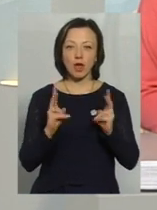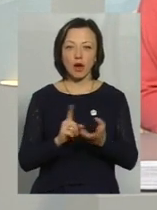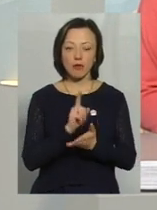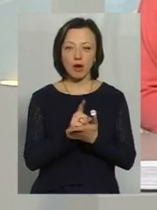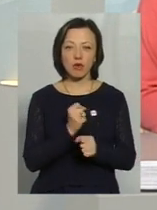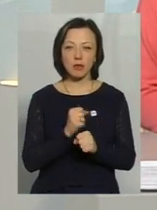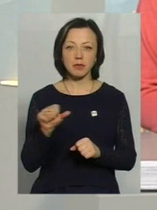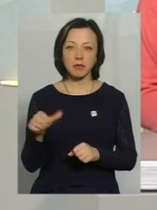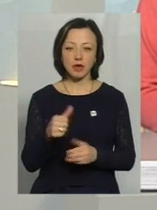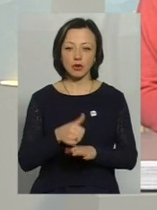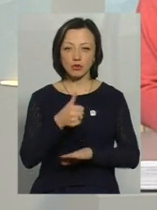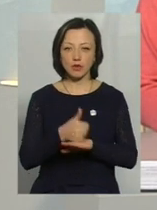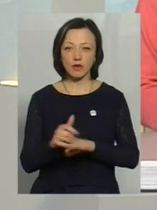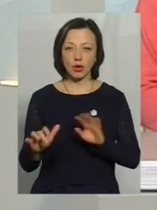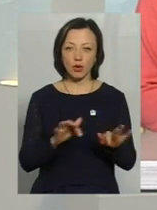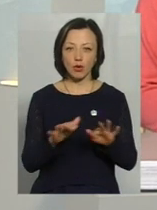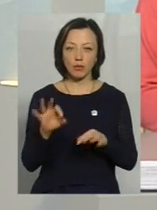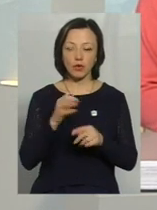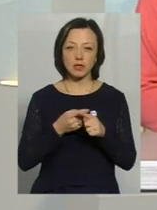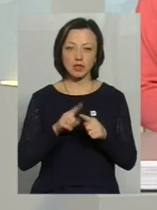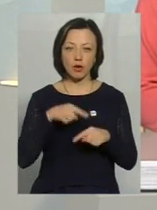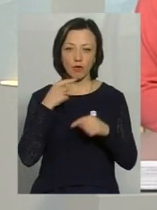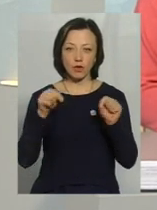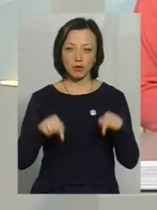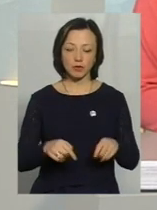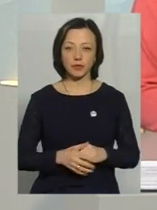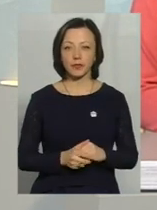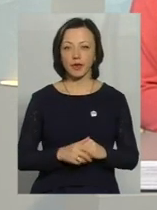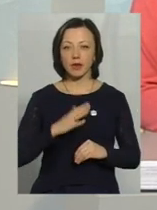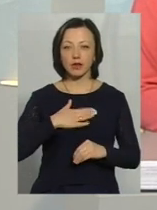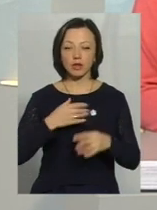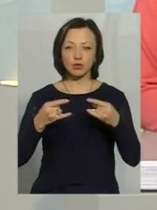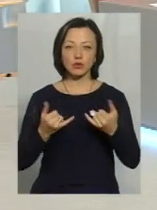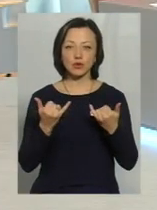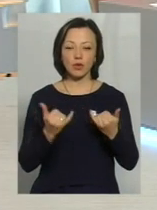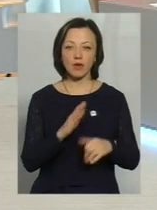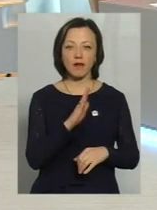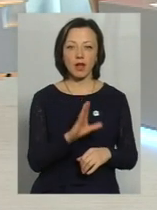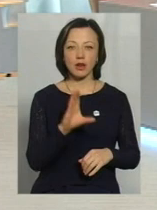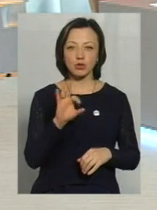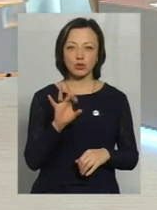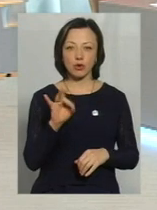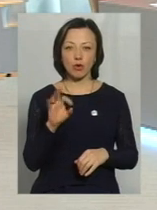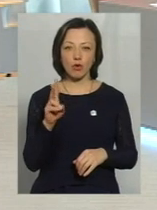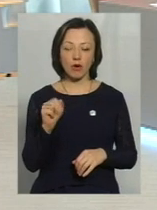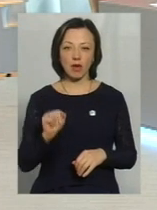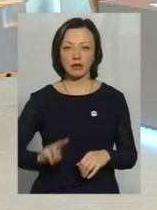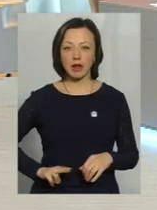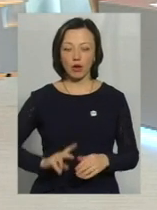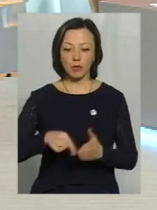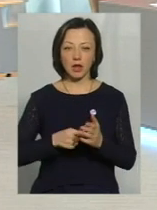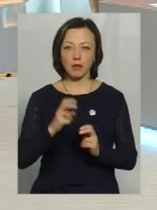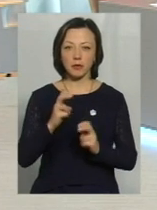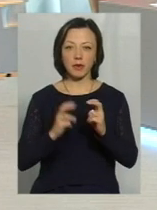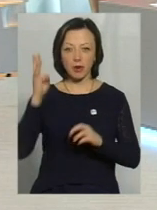робити перші основні кроки? Саме про це ми говоримо у цій студії. В нашій студії сьогодні Валерій Сорока, директор комунального підприємства